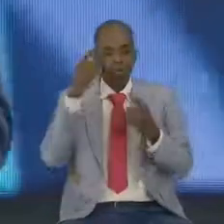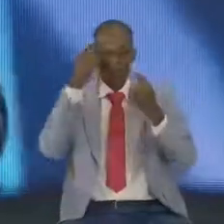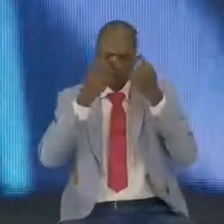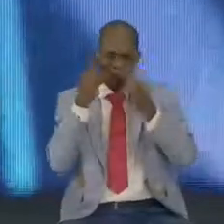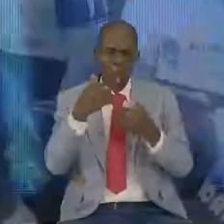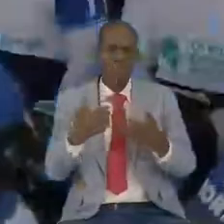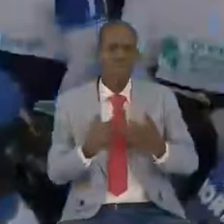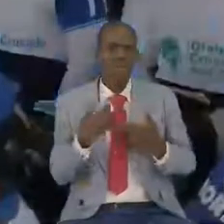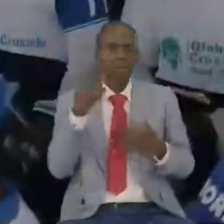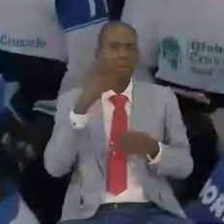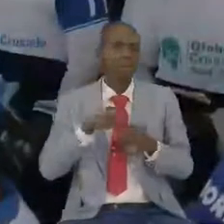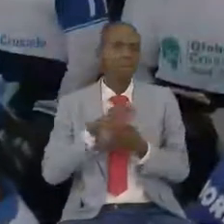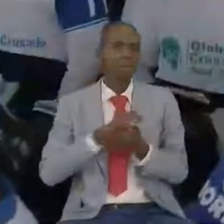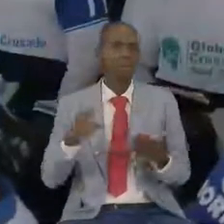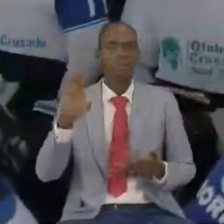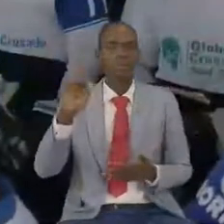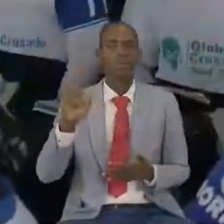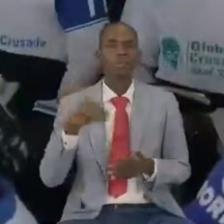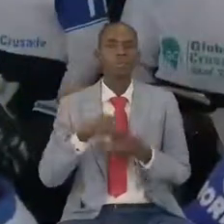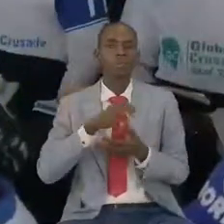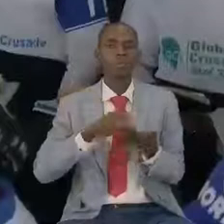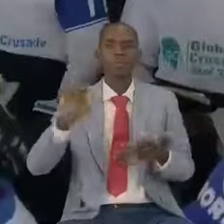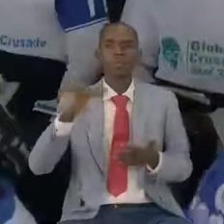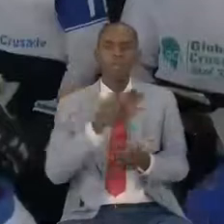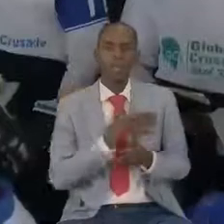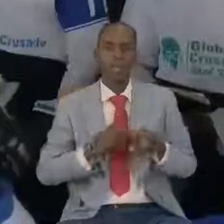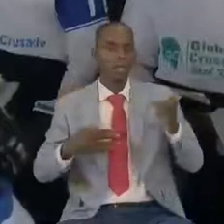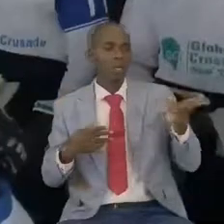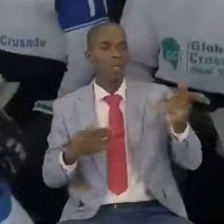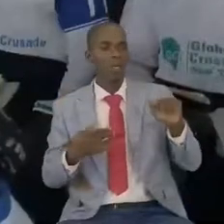Verset 15. Verset 15, Anne répondit,